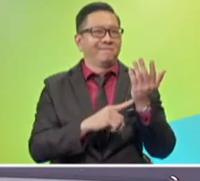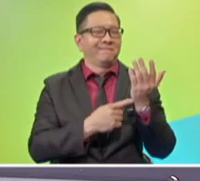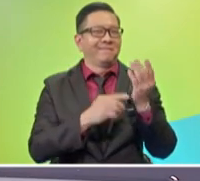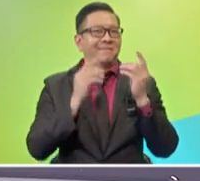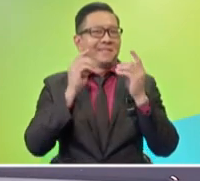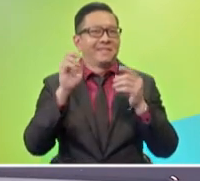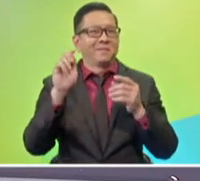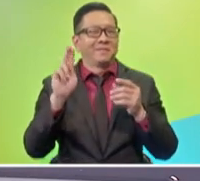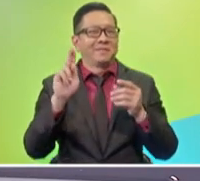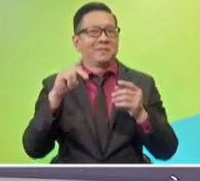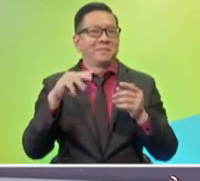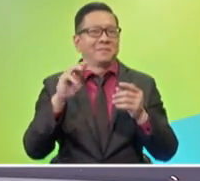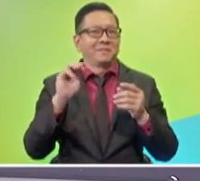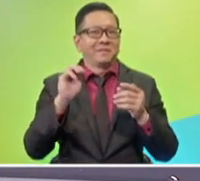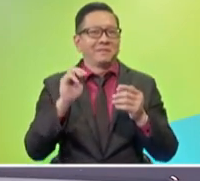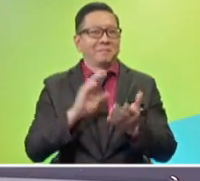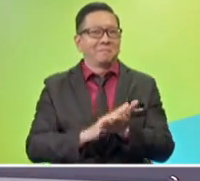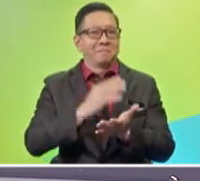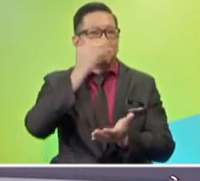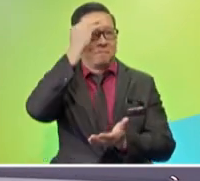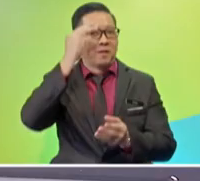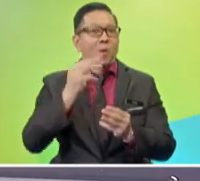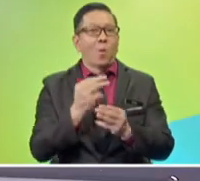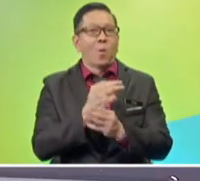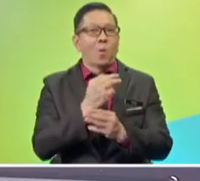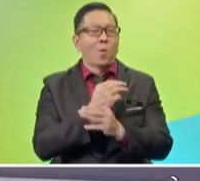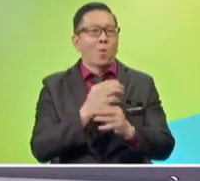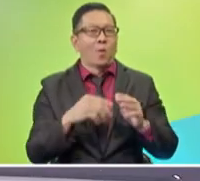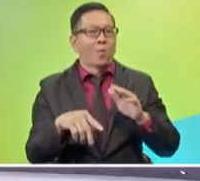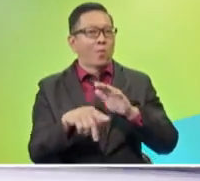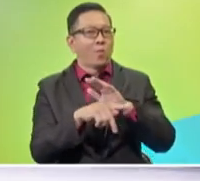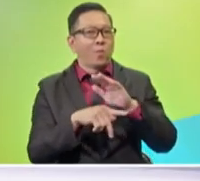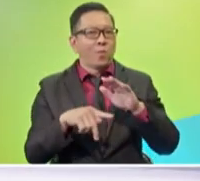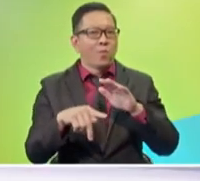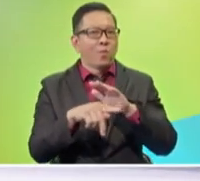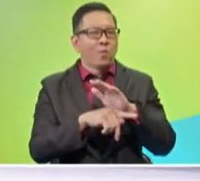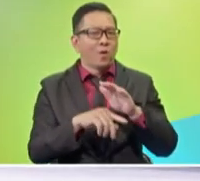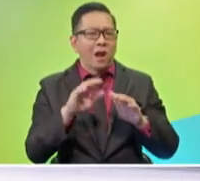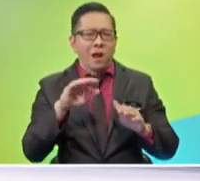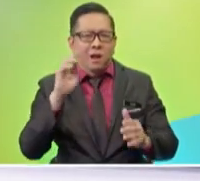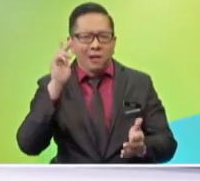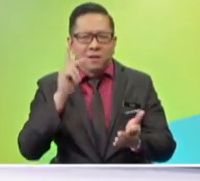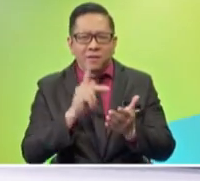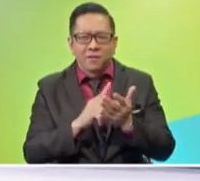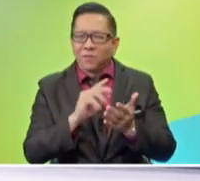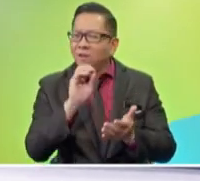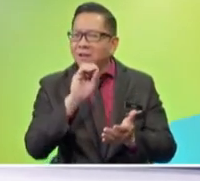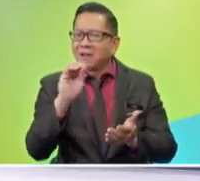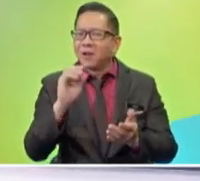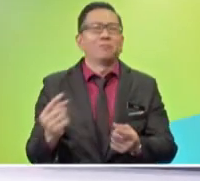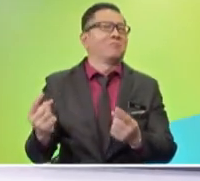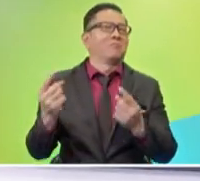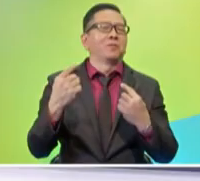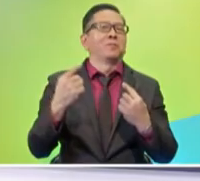TV KPM. Hari ini kita belajar matematik awal untuk murid-murid prasekolah. Adik kenal Sifar? Jom kita